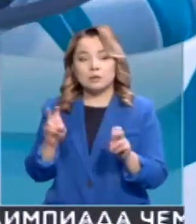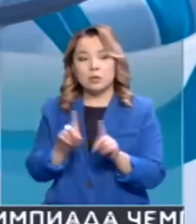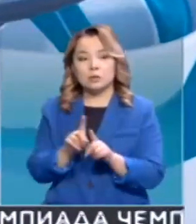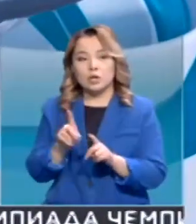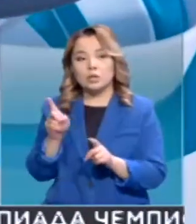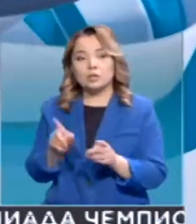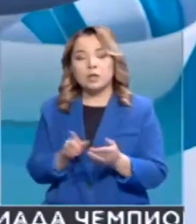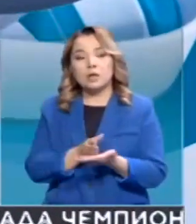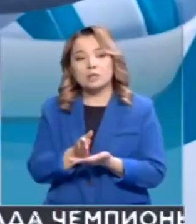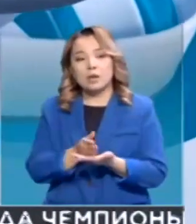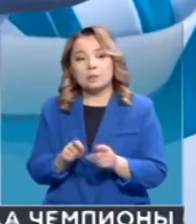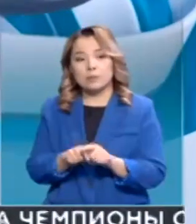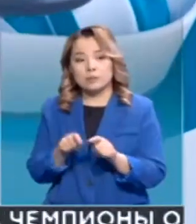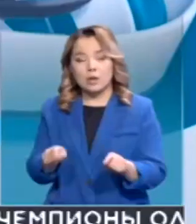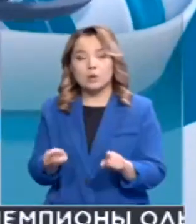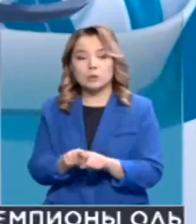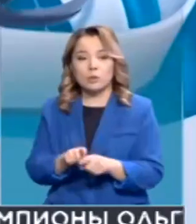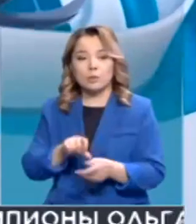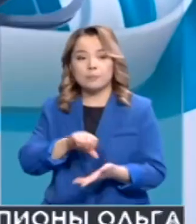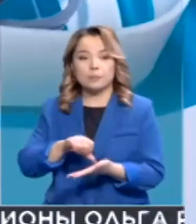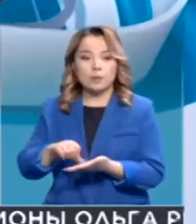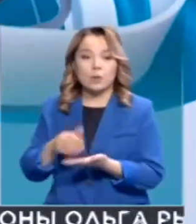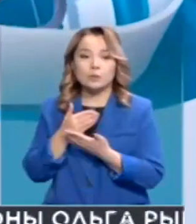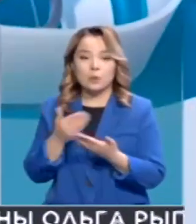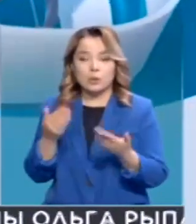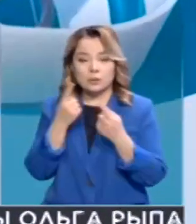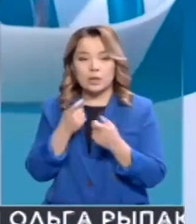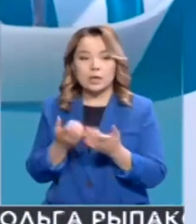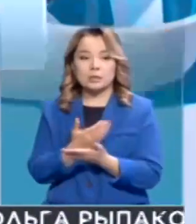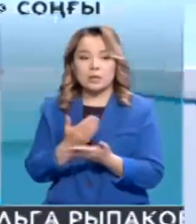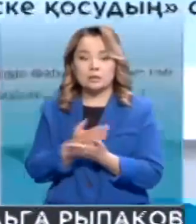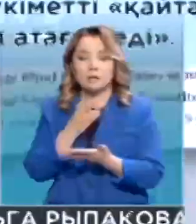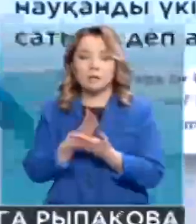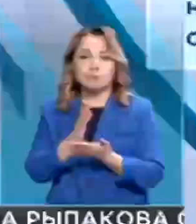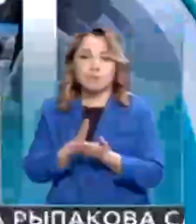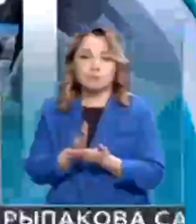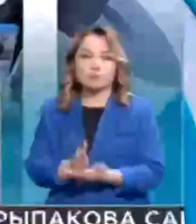саяси шараны үкіметті қайта іске қосудың соңғы сатысы деп атапты.